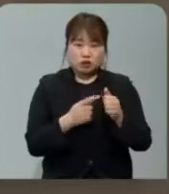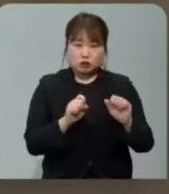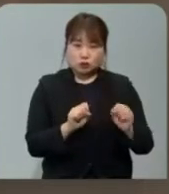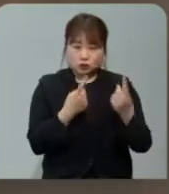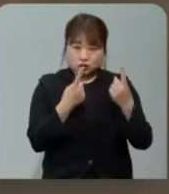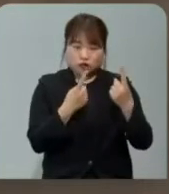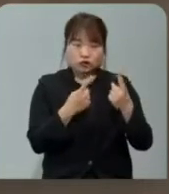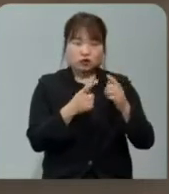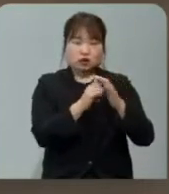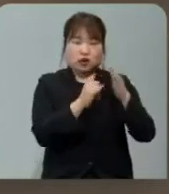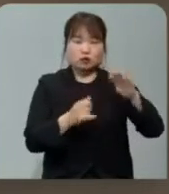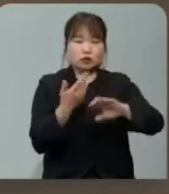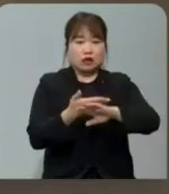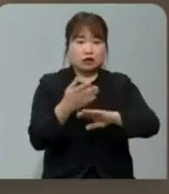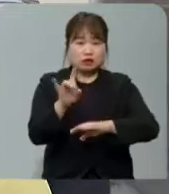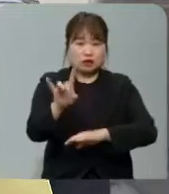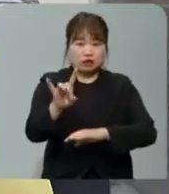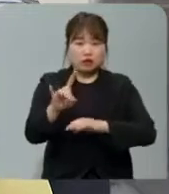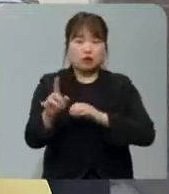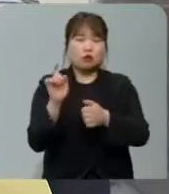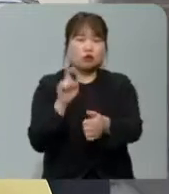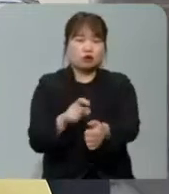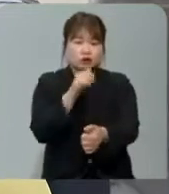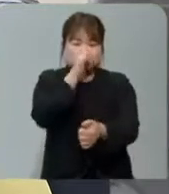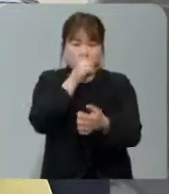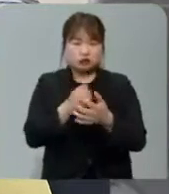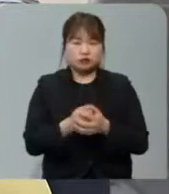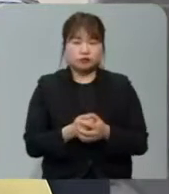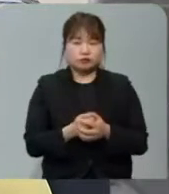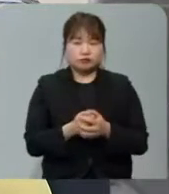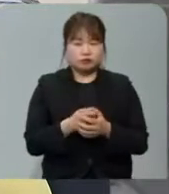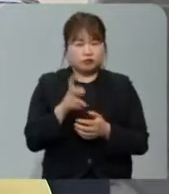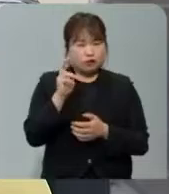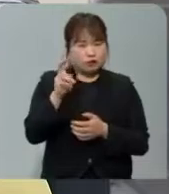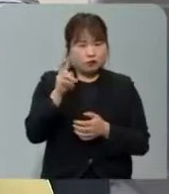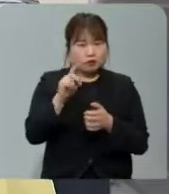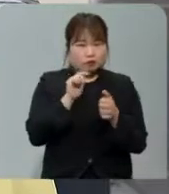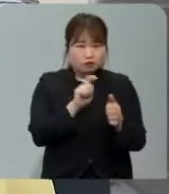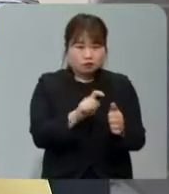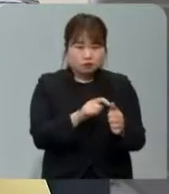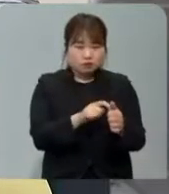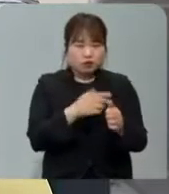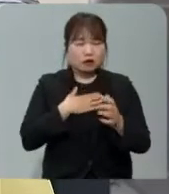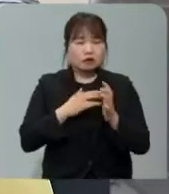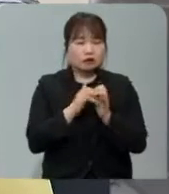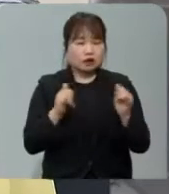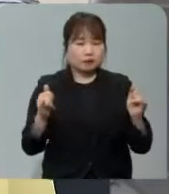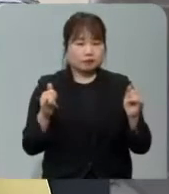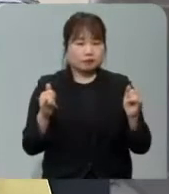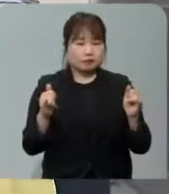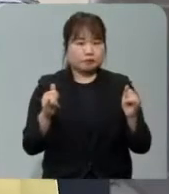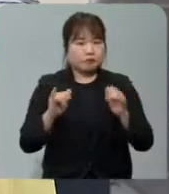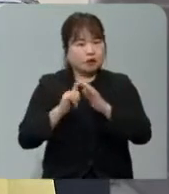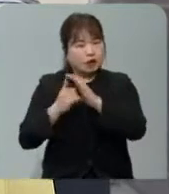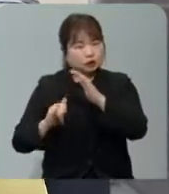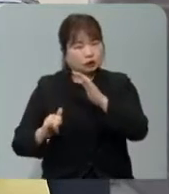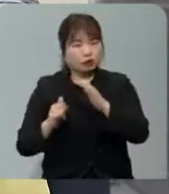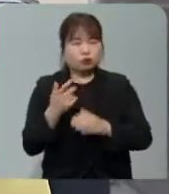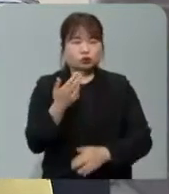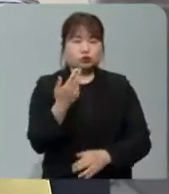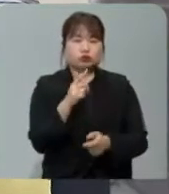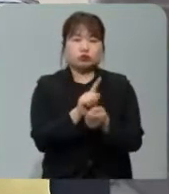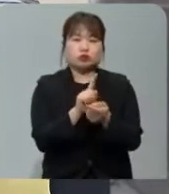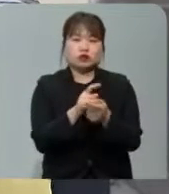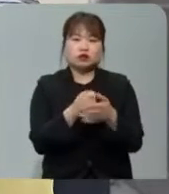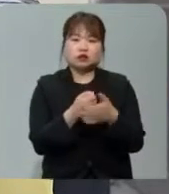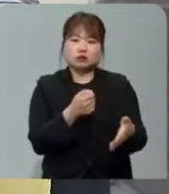가족 한 명도 확진됐습니다. 이분의 이제 확진의 경로는 저희가 볼 때는 이제 지인 간의 가족이나 지인에 관해 접촉으로